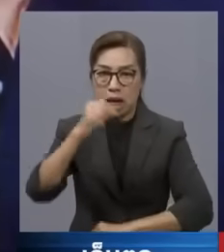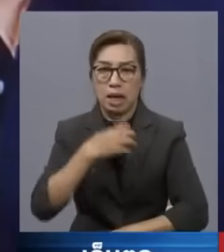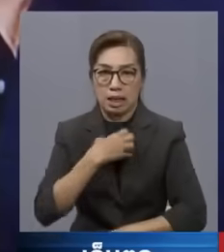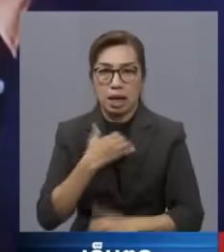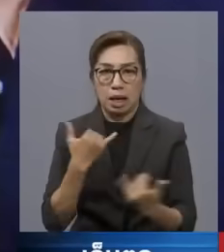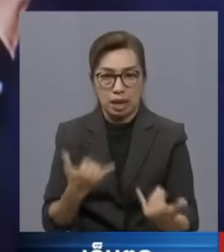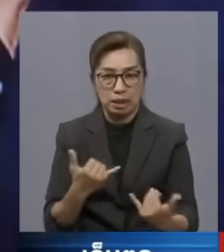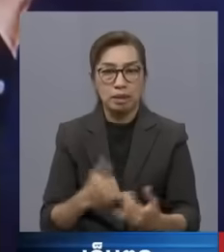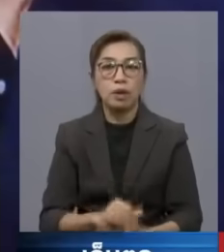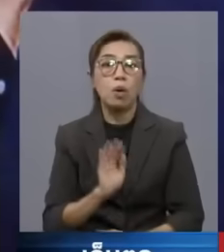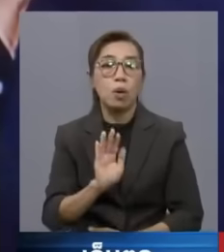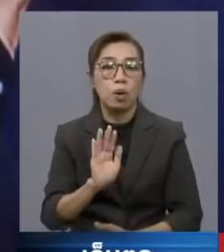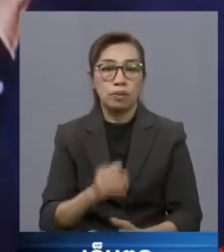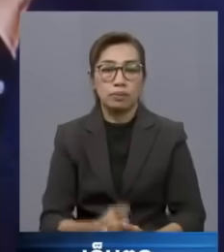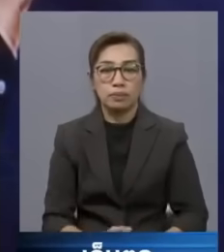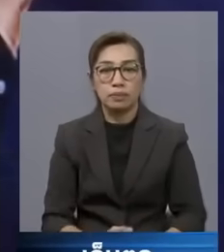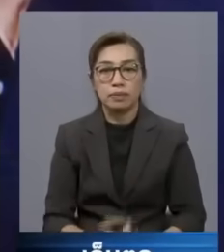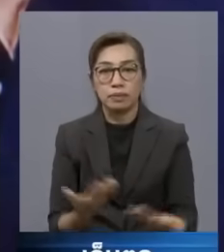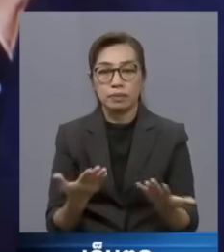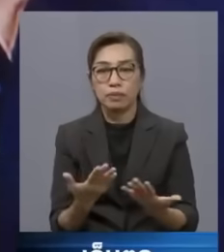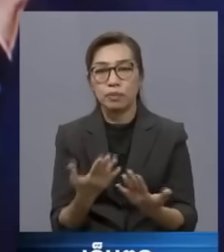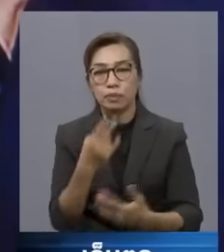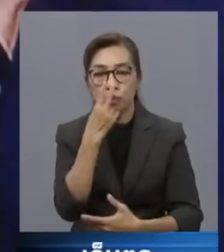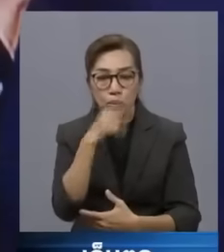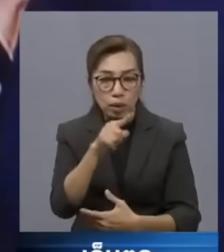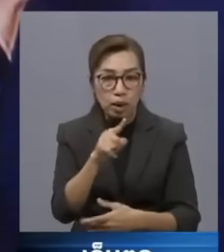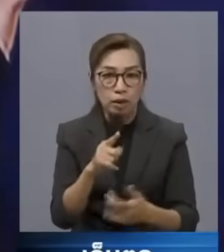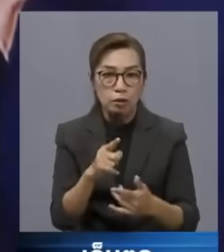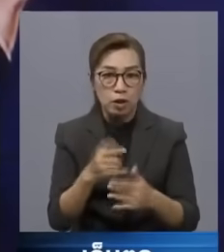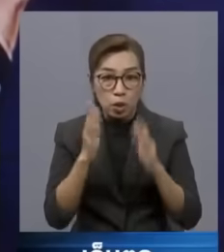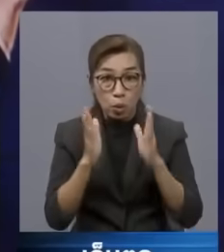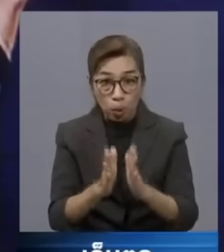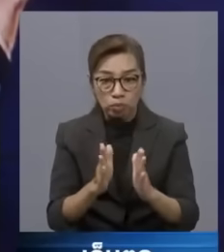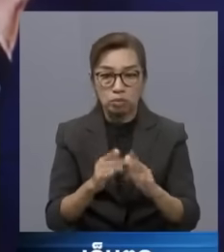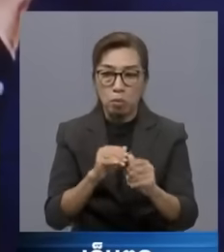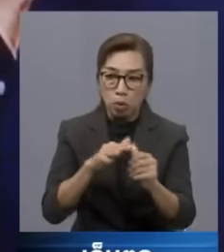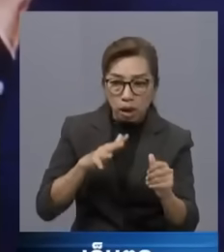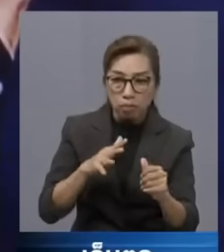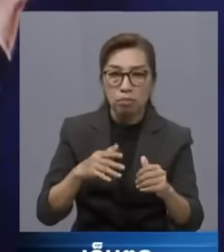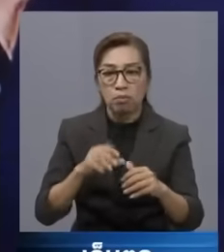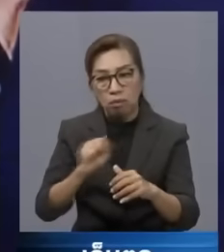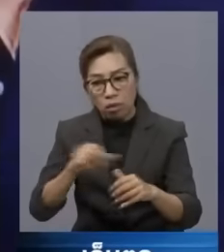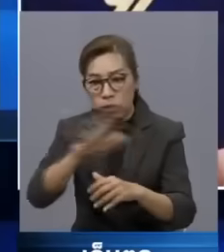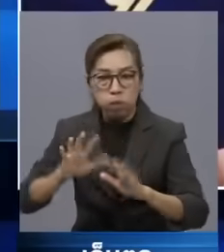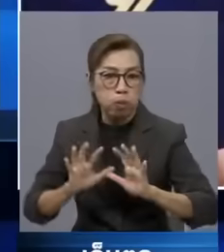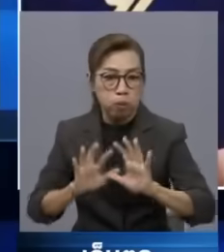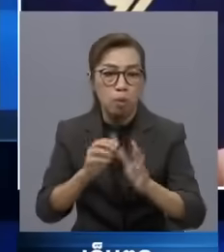ตั้งซ่อมหนนี้เขต 3จังหวัดนะครับก็เรียกว่าผลสัมพะกำลังลงพื้นที่กันไปแบบโอ้โหหนักหน่วงเลยทีเดียวอ่ะครับตั้งแต่เริ่มต้น